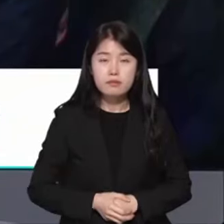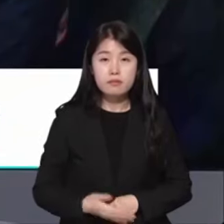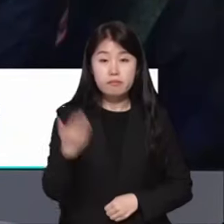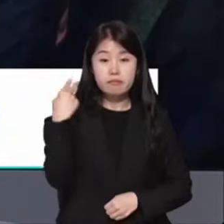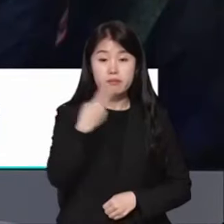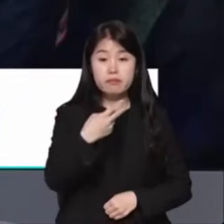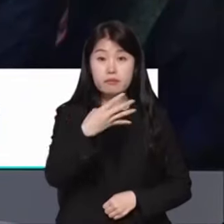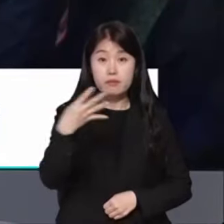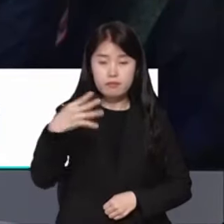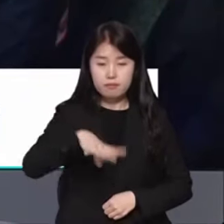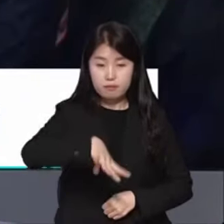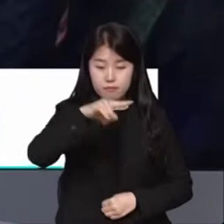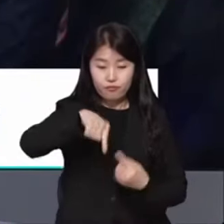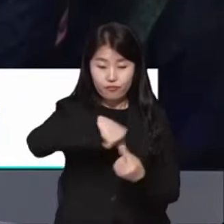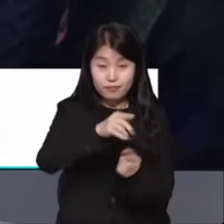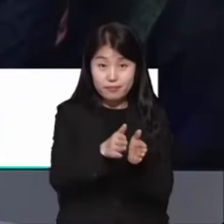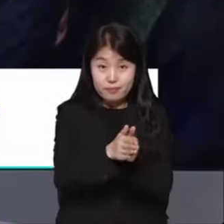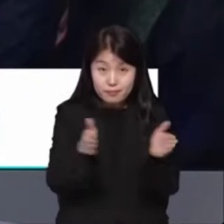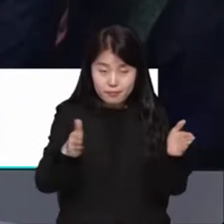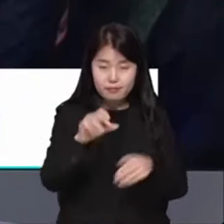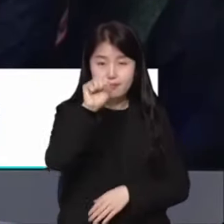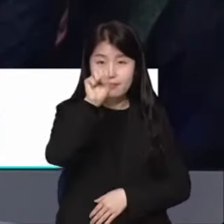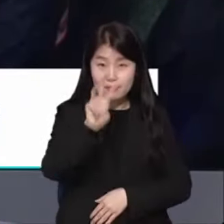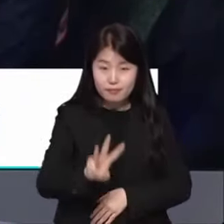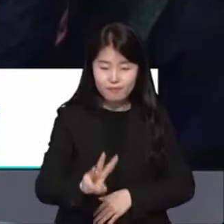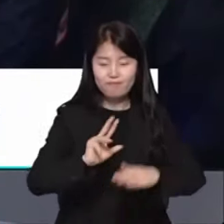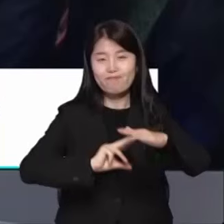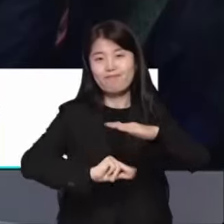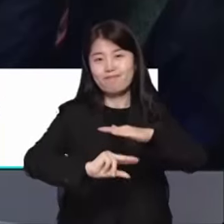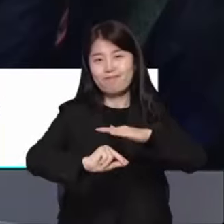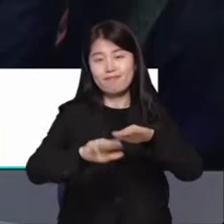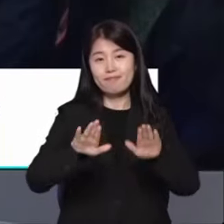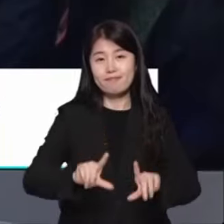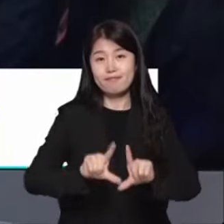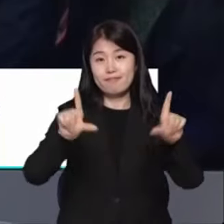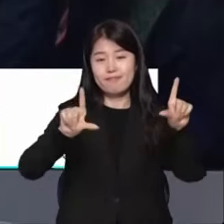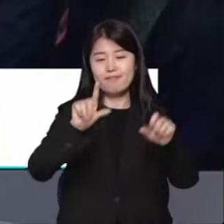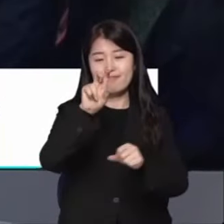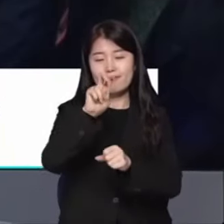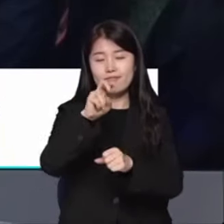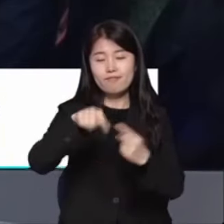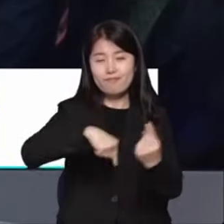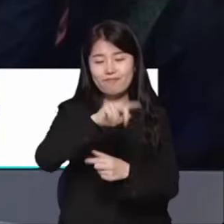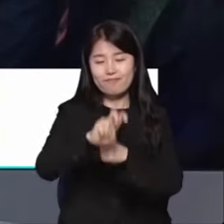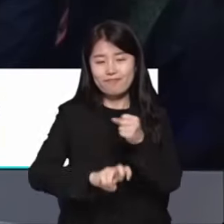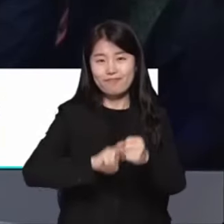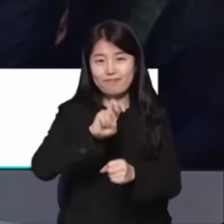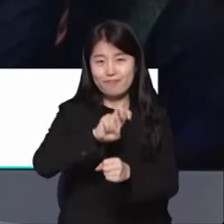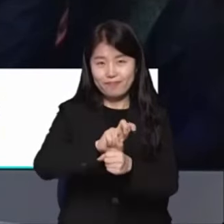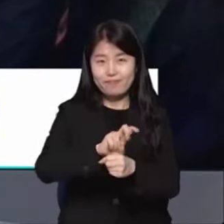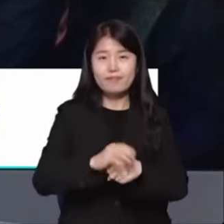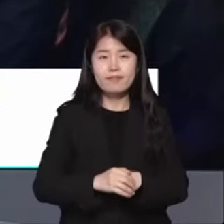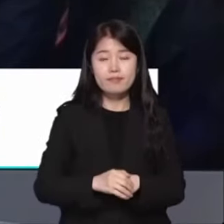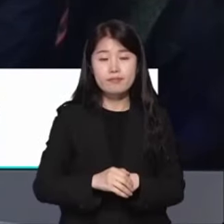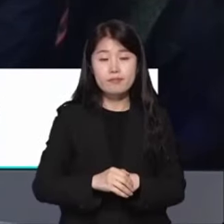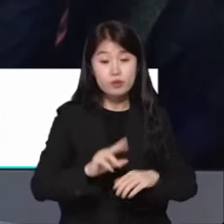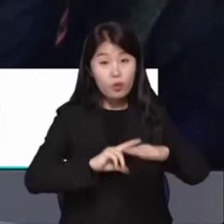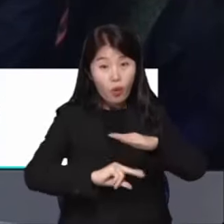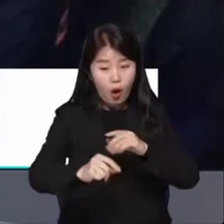지난 2004년 첫 운행을 시작한 광주 도시철도가 올해로 운행 20주년을 맞았습니다. 총 운행